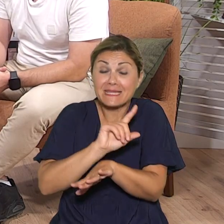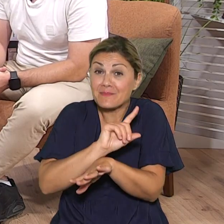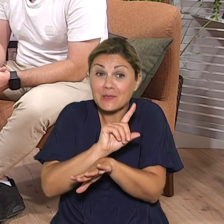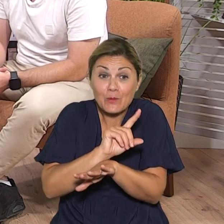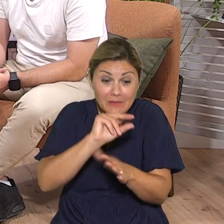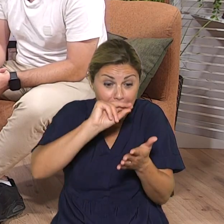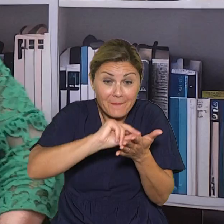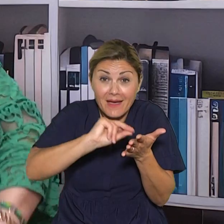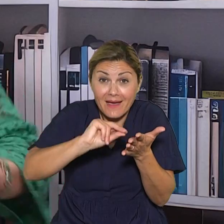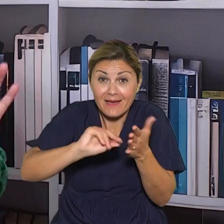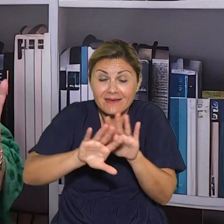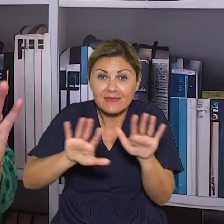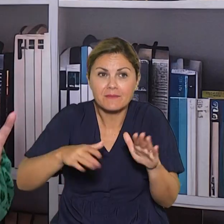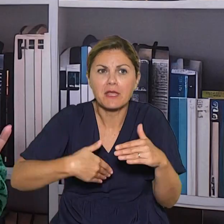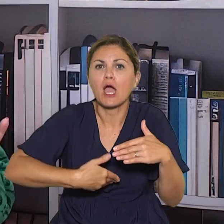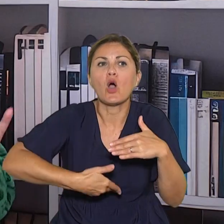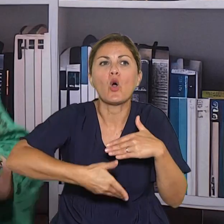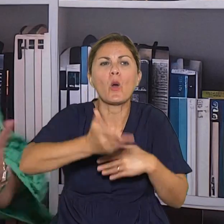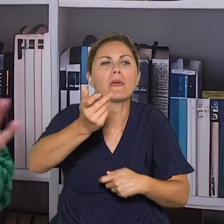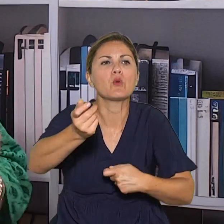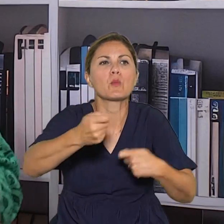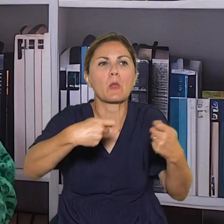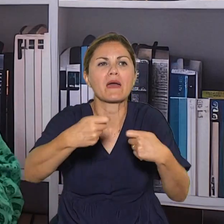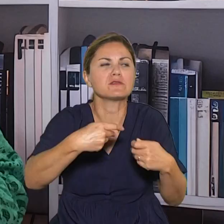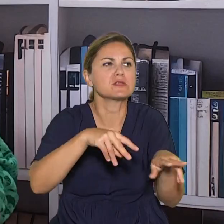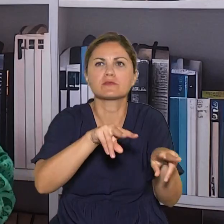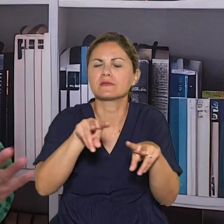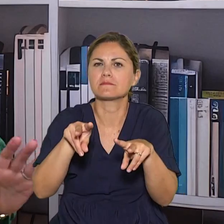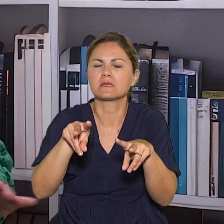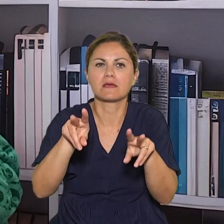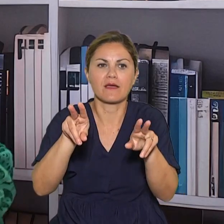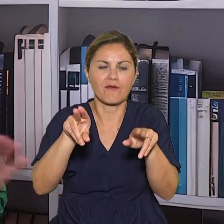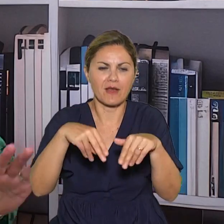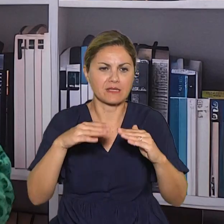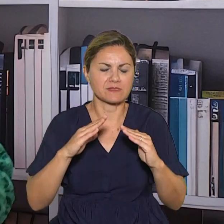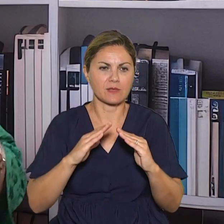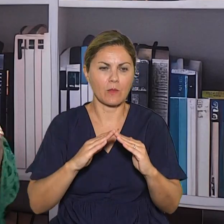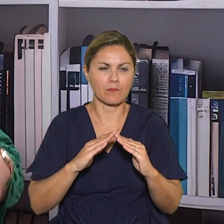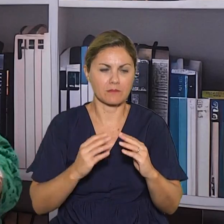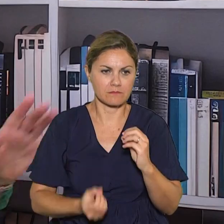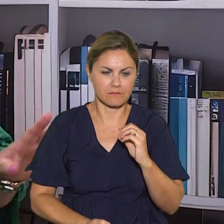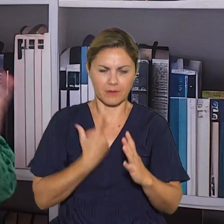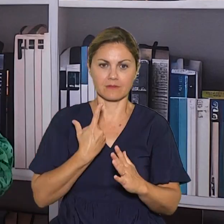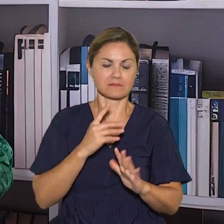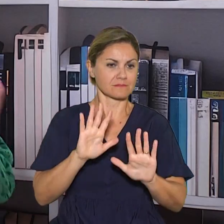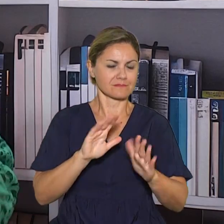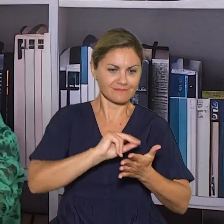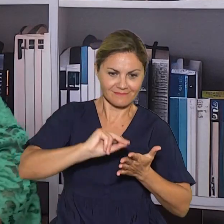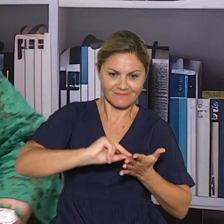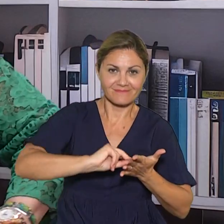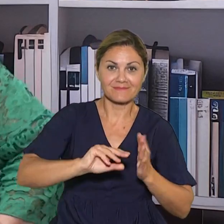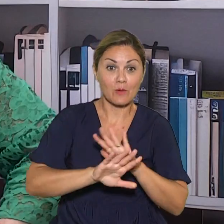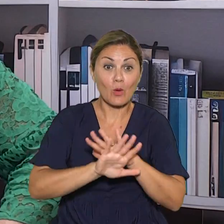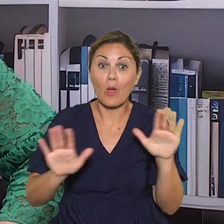5 minuta? 5 minuta. Odem u dućan i samo sjednem negdje, dođe 5 minuta, napišem, dignem se i